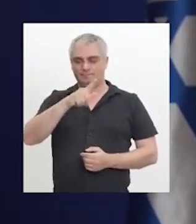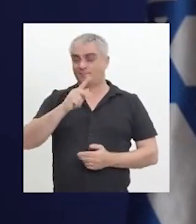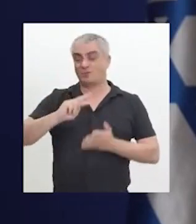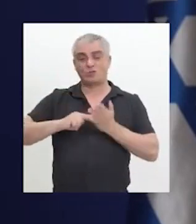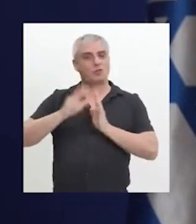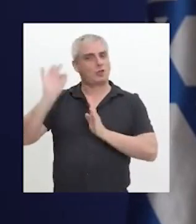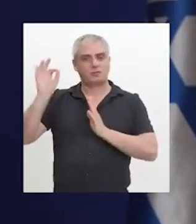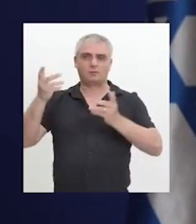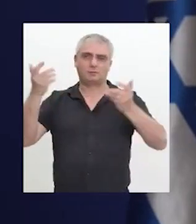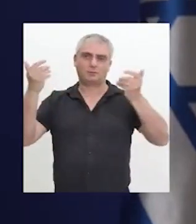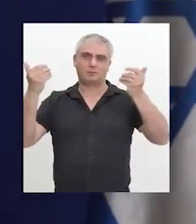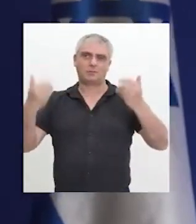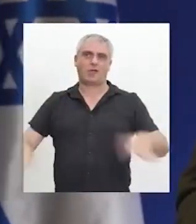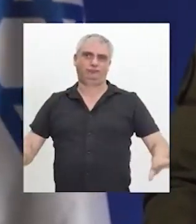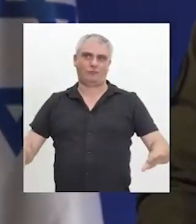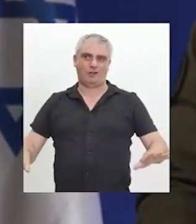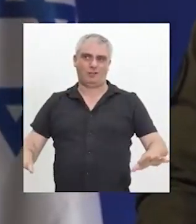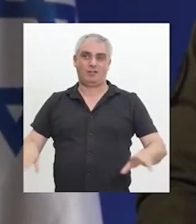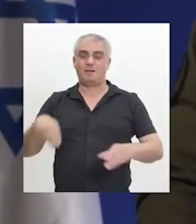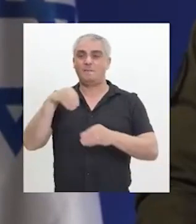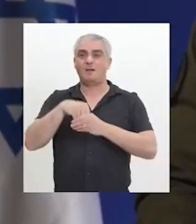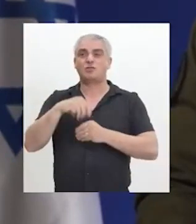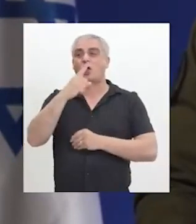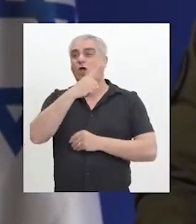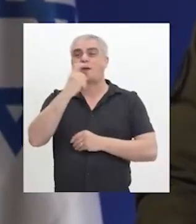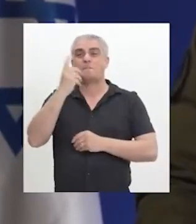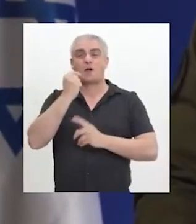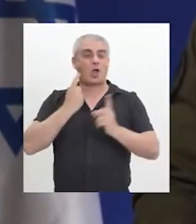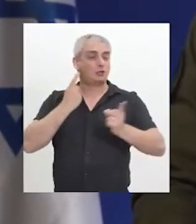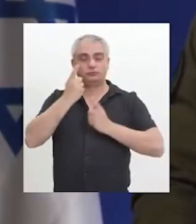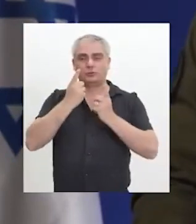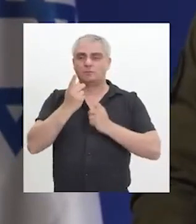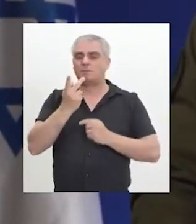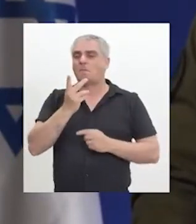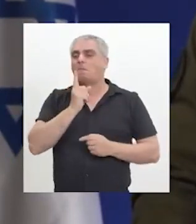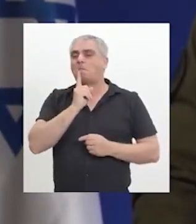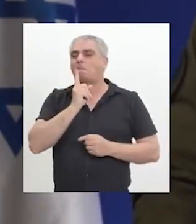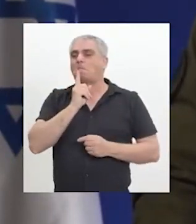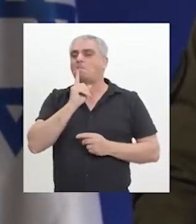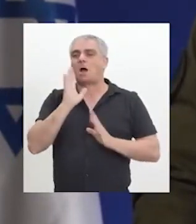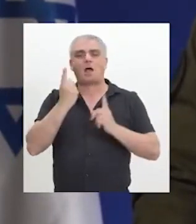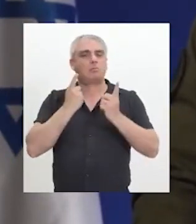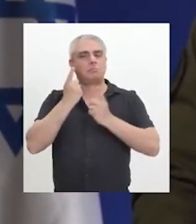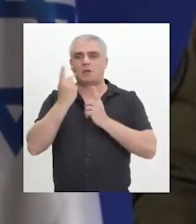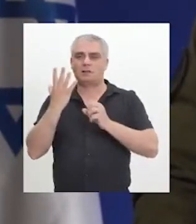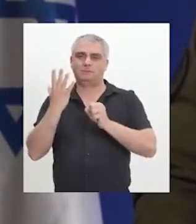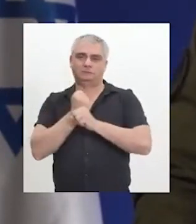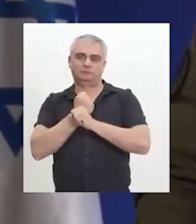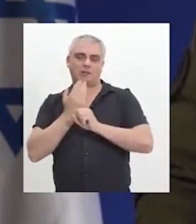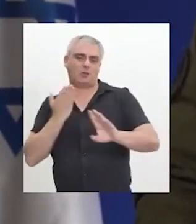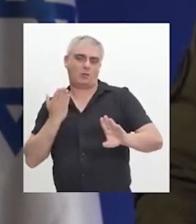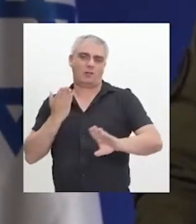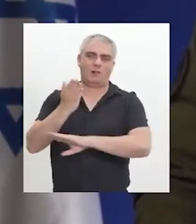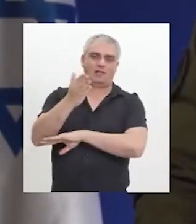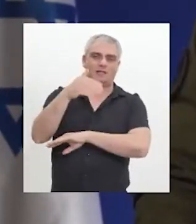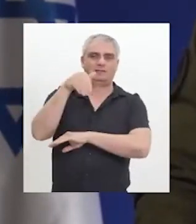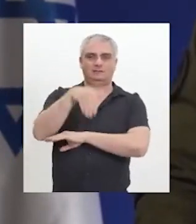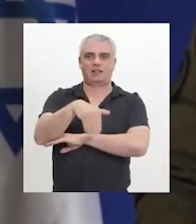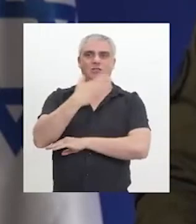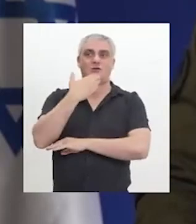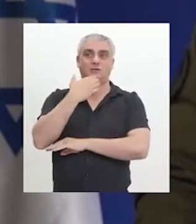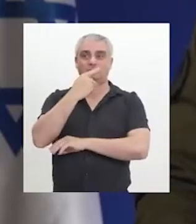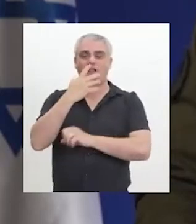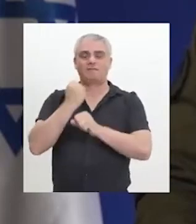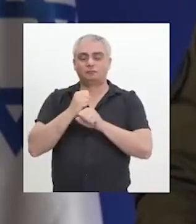של איראן נכשלה מתוך מאות שיגורים מספר טילים בודדים בלבד חדרו לשטח הארץ